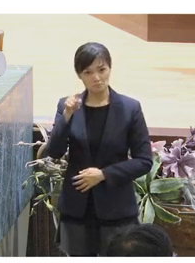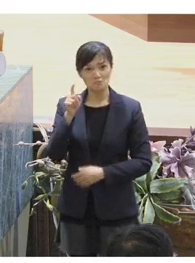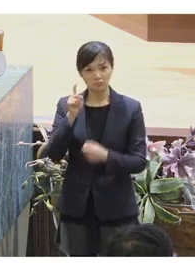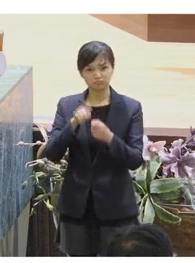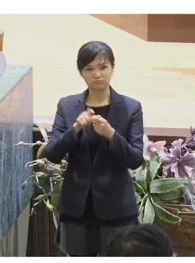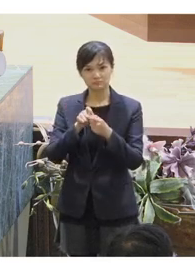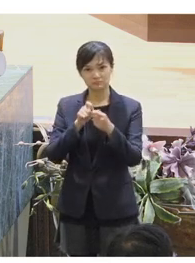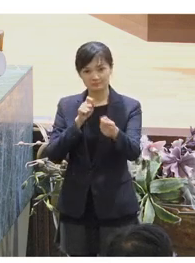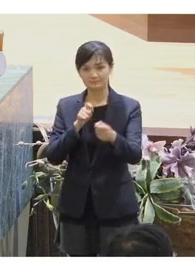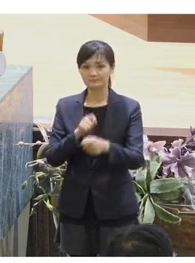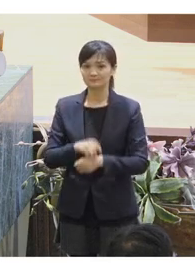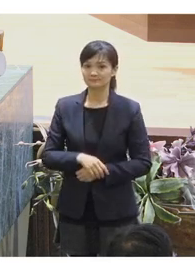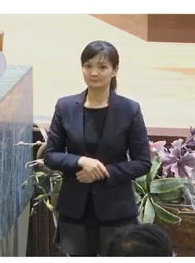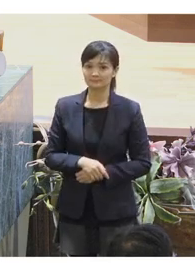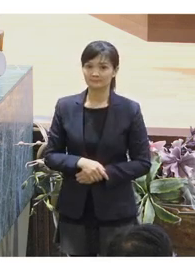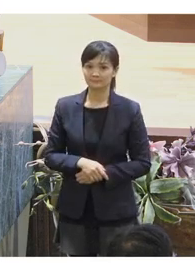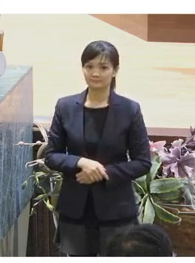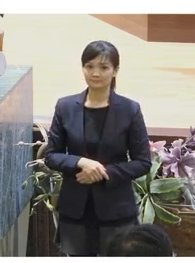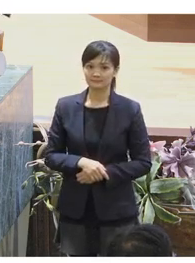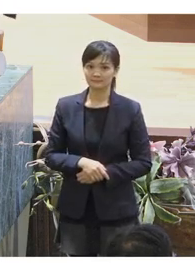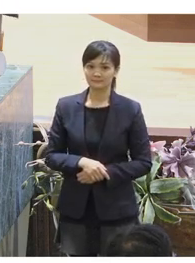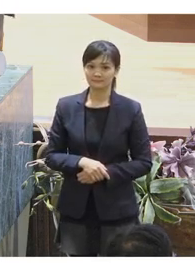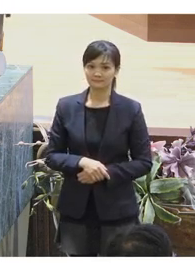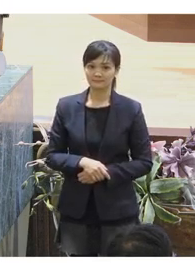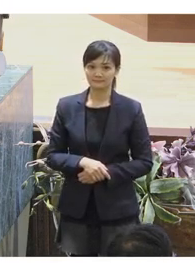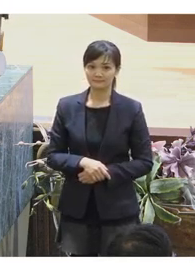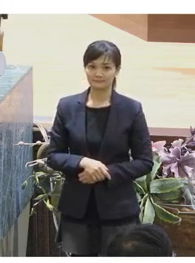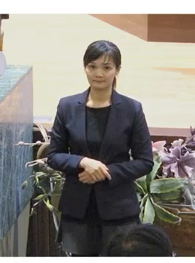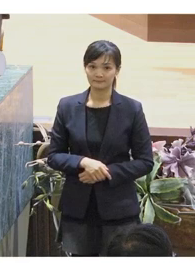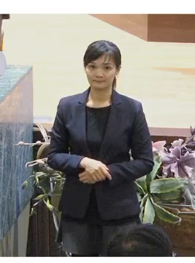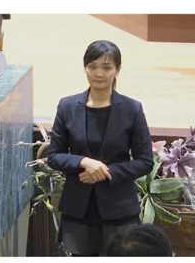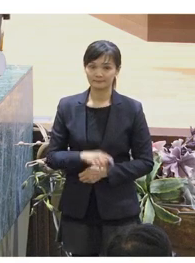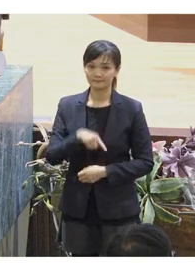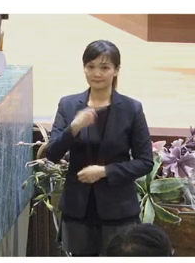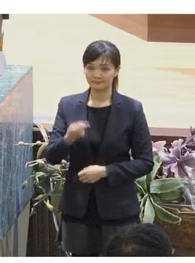标。 OK， 好，那唐凤。